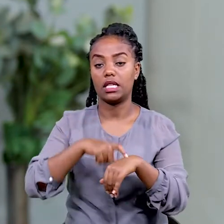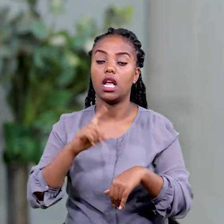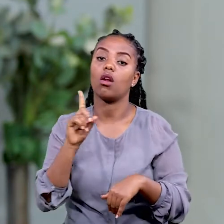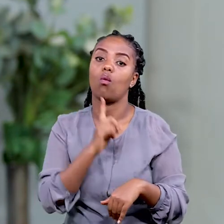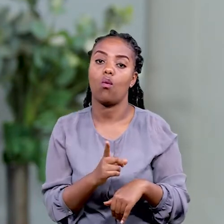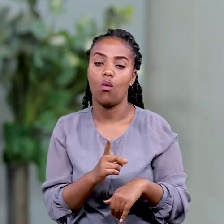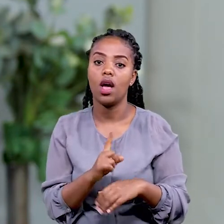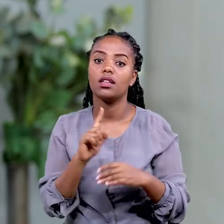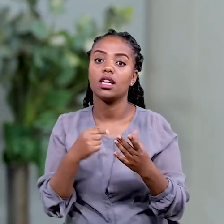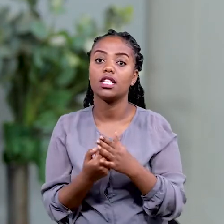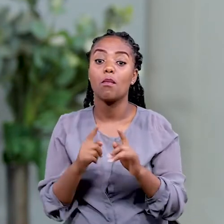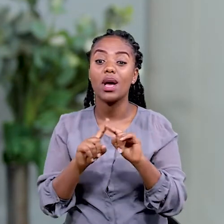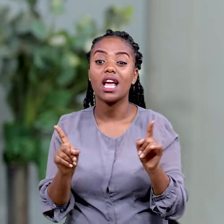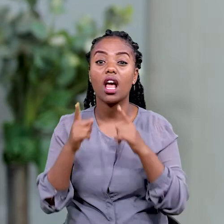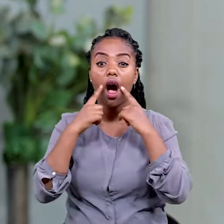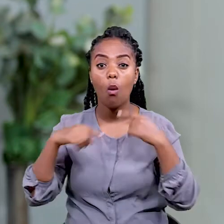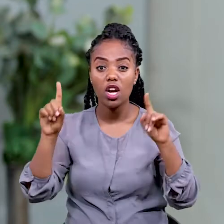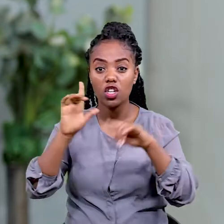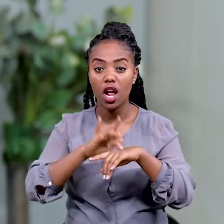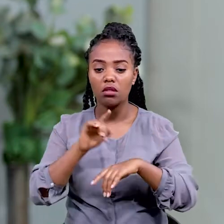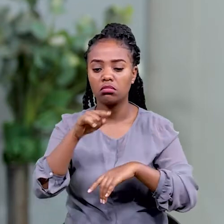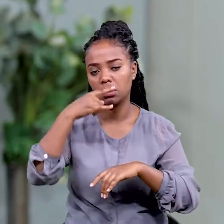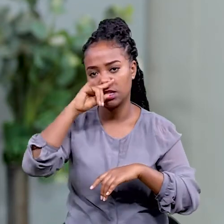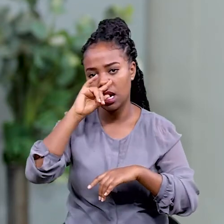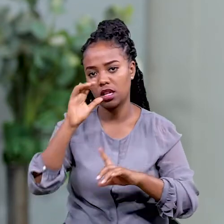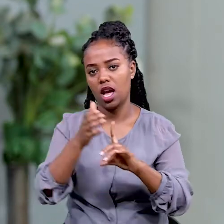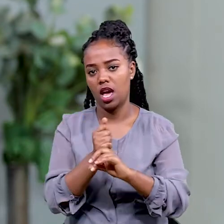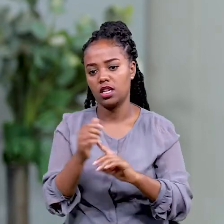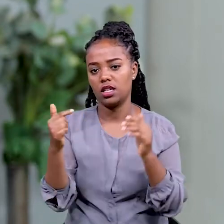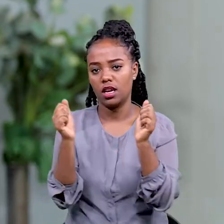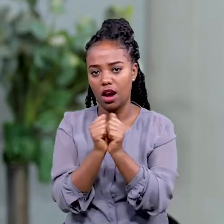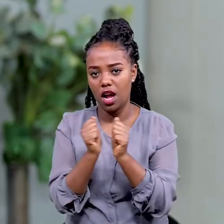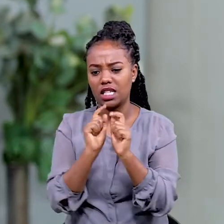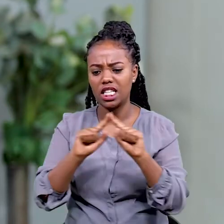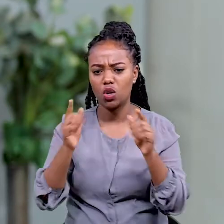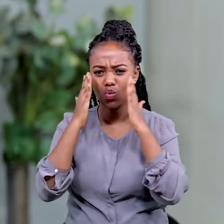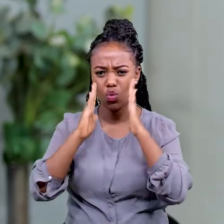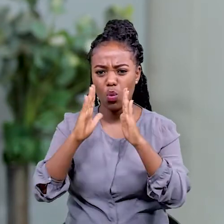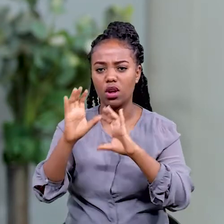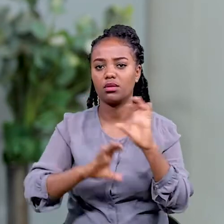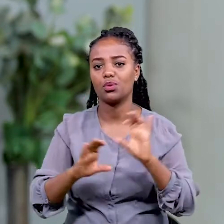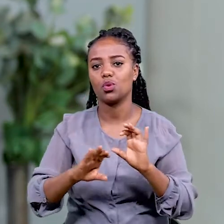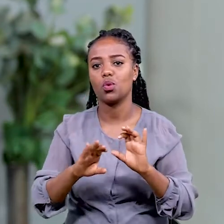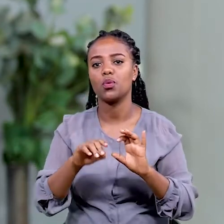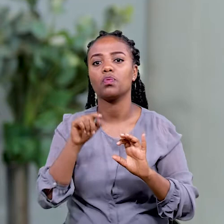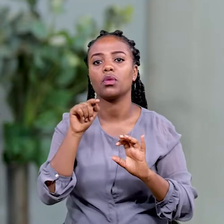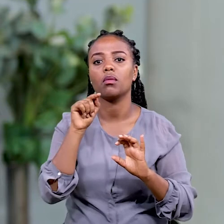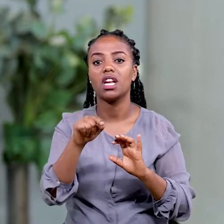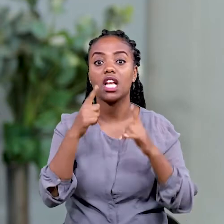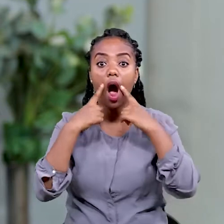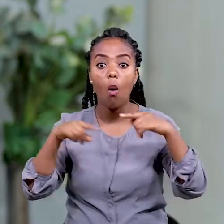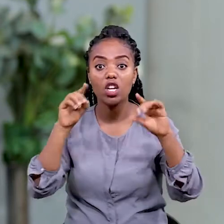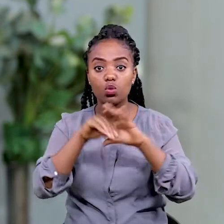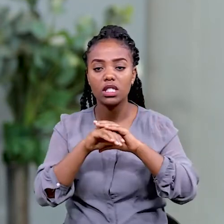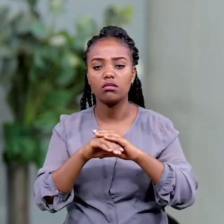ጊዜ በመሆኑ በተለይ አዋጆቻቸው ላይ በተለይ ከነዚህ ህፃናቶች አያያዝ ጋር የተለየ ትኩረት ተደርጎ በእነዚህ በሚወጡ አዋጆች